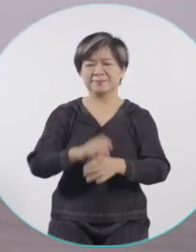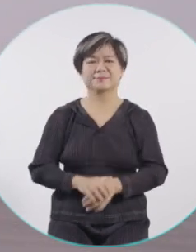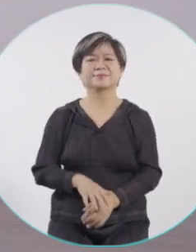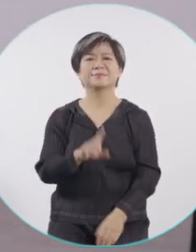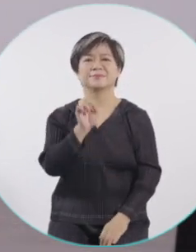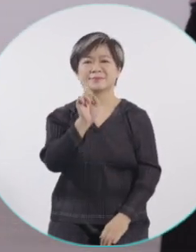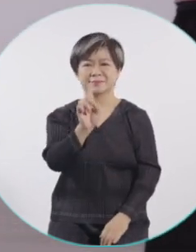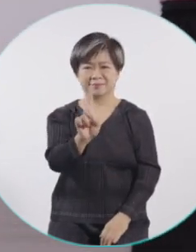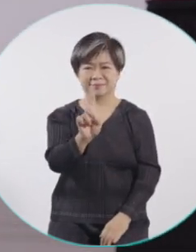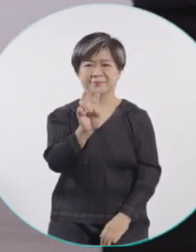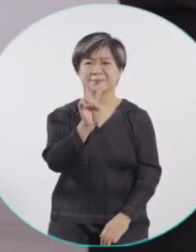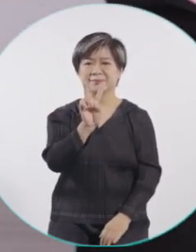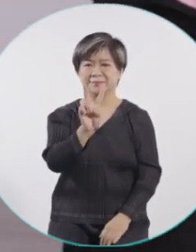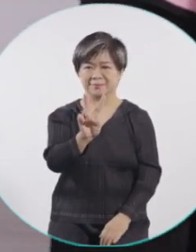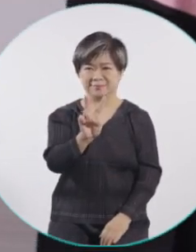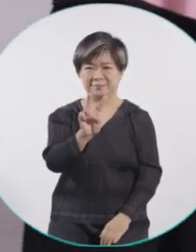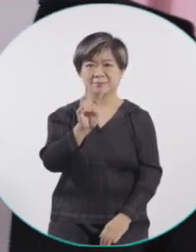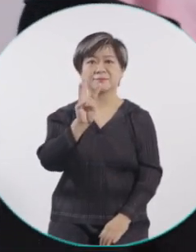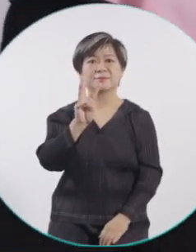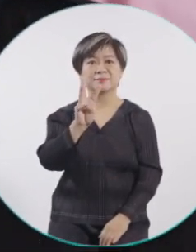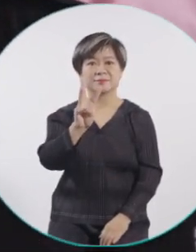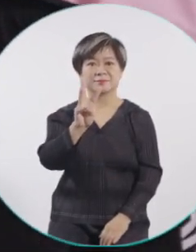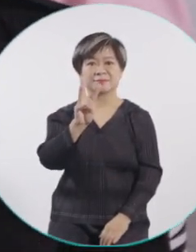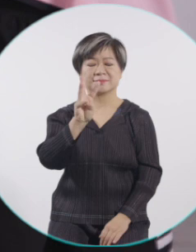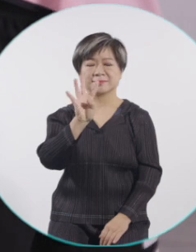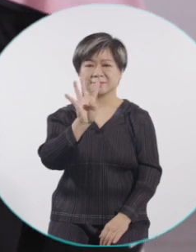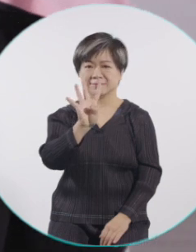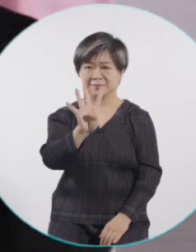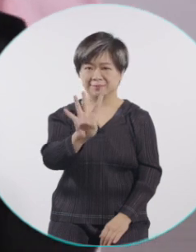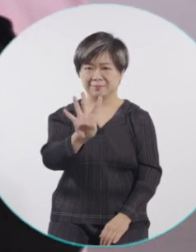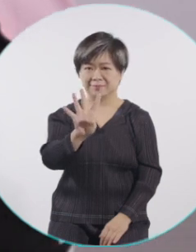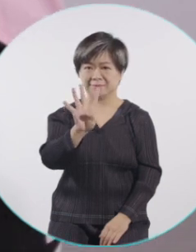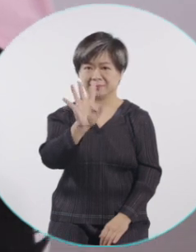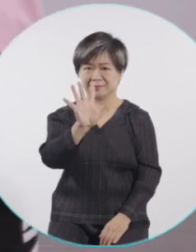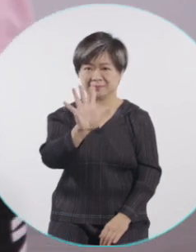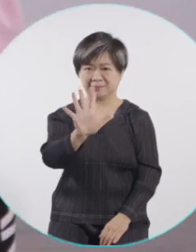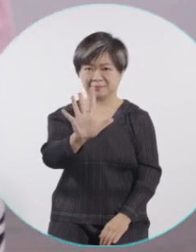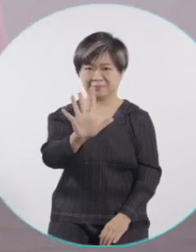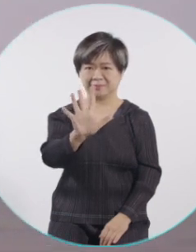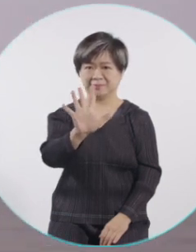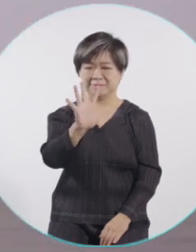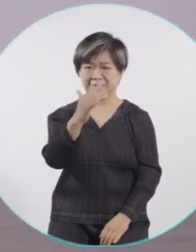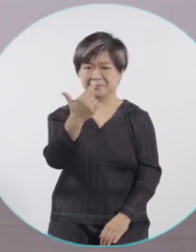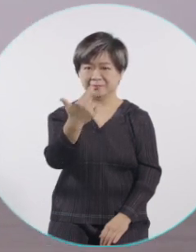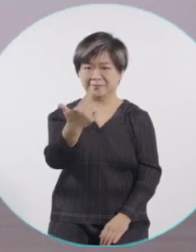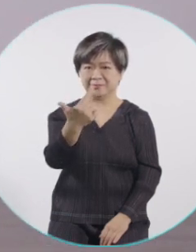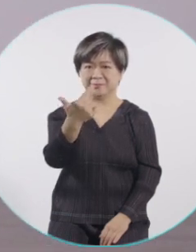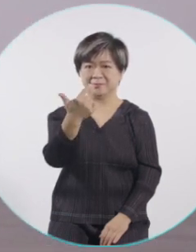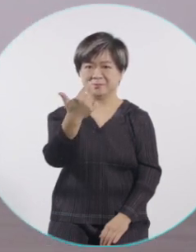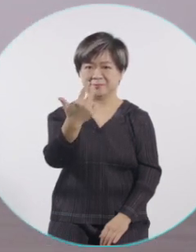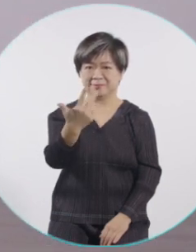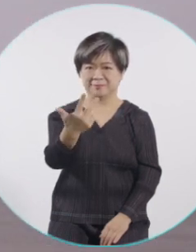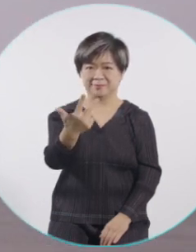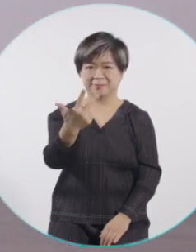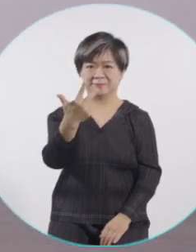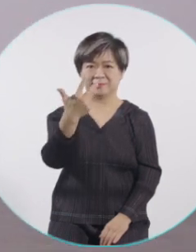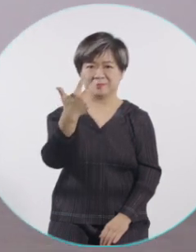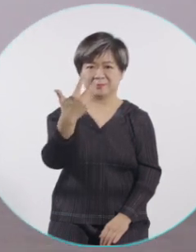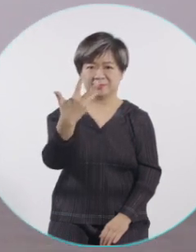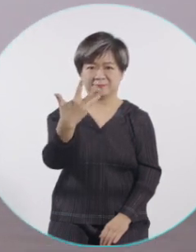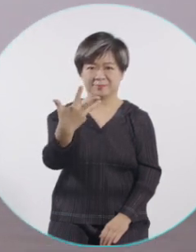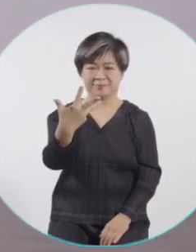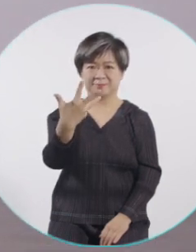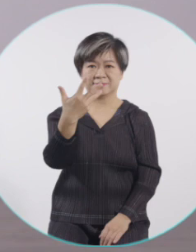一、二、三、四、五、六、七、